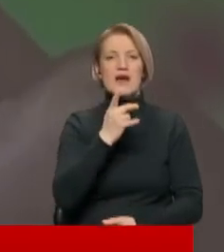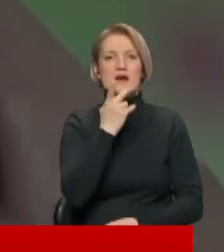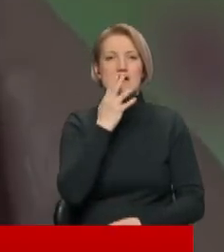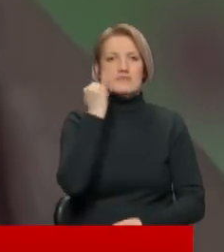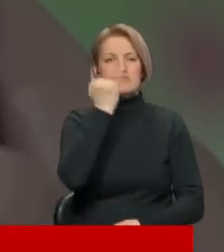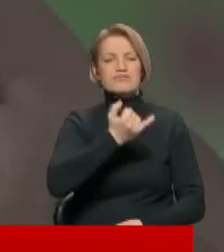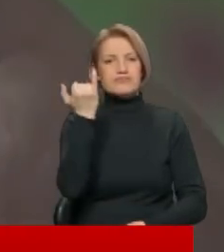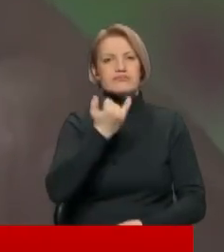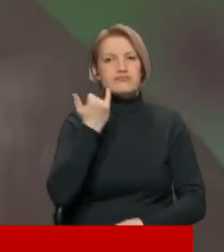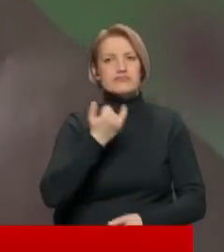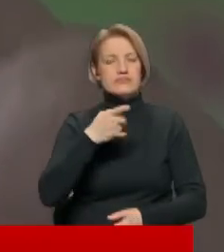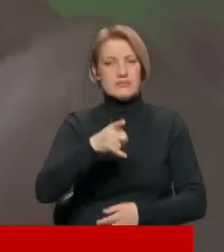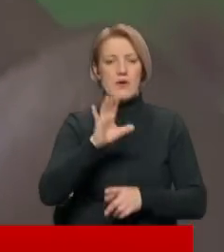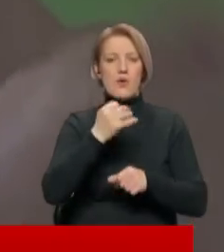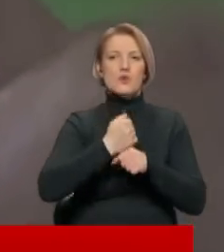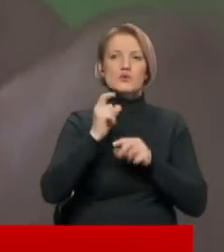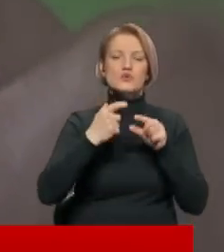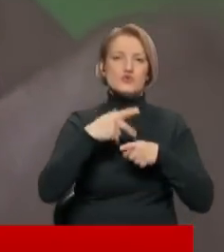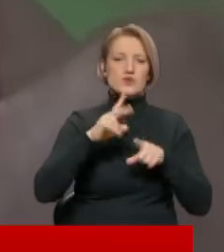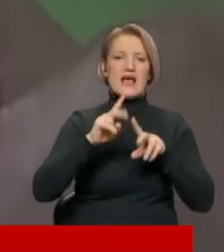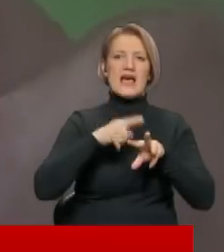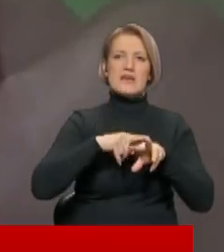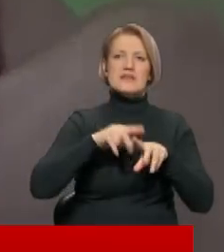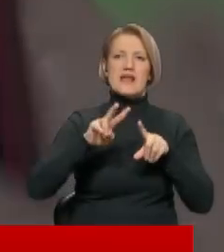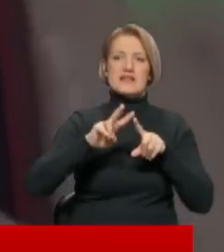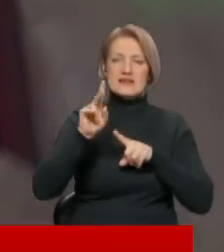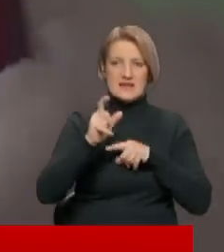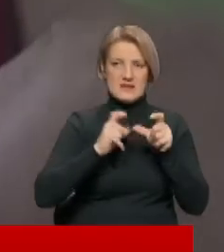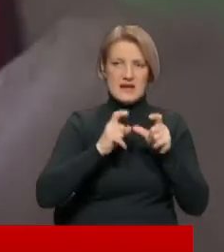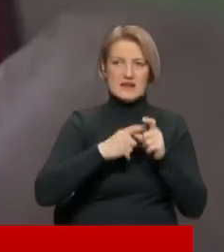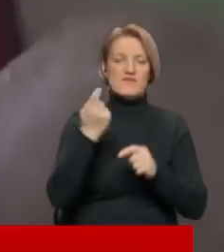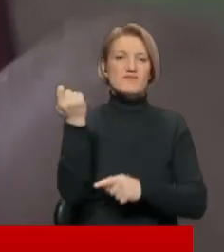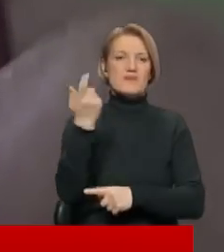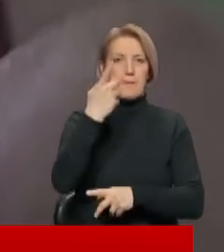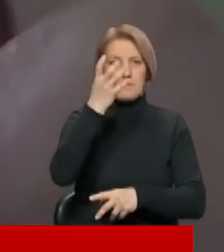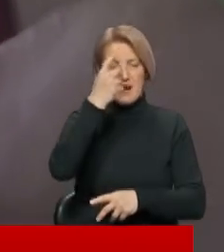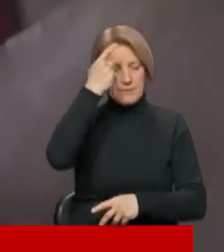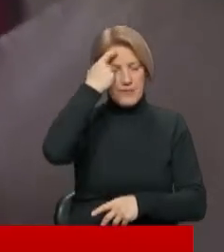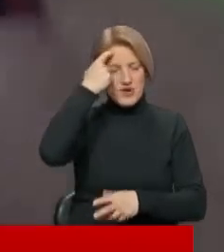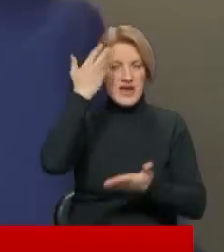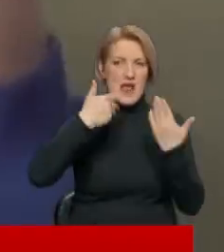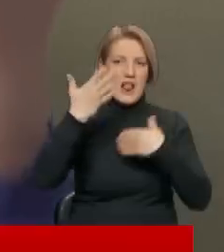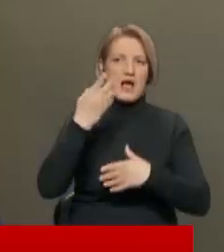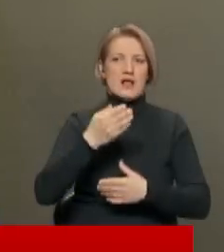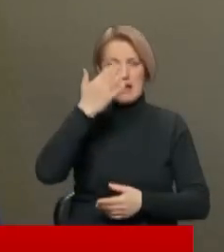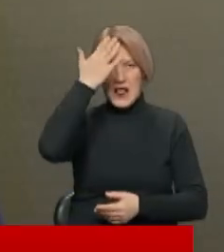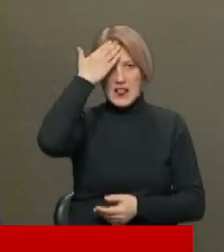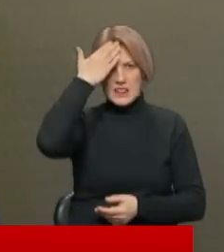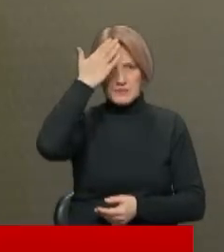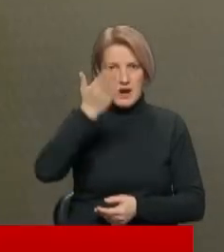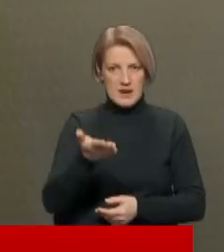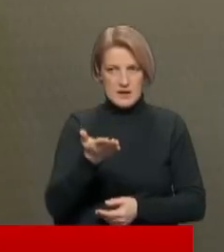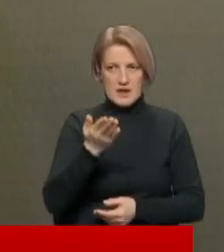saldırısına Uğradılar Oğuz Güngör Altun ve Emine Nisa Haydan saldırganın fırlattığı bardakla başlarından yaralandı alnıma